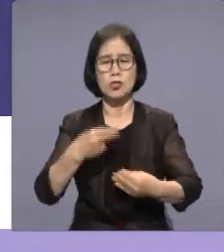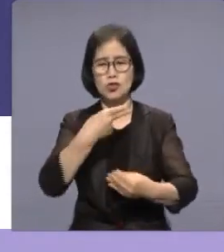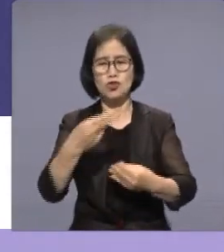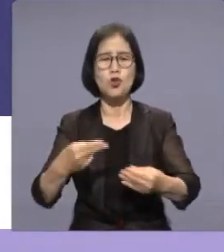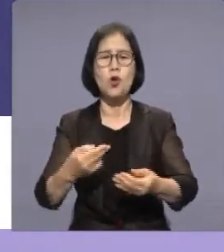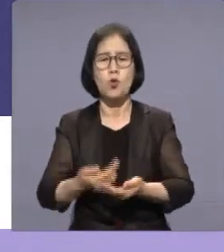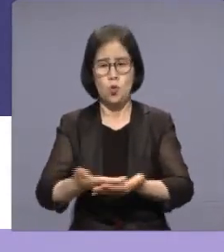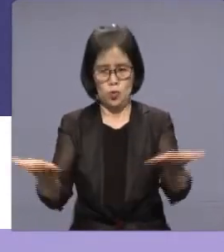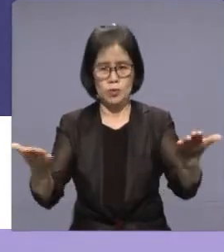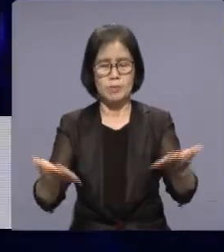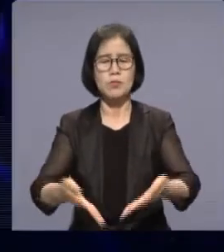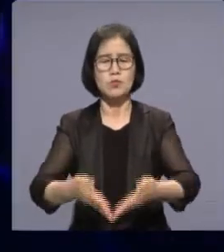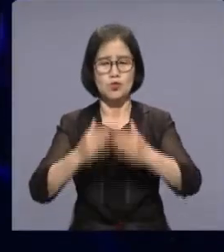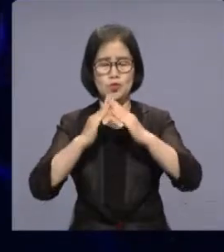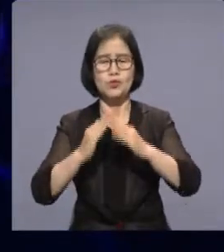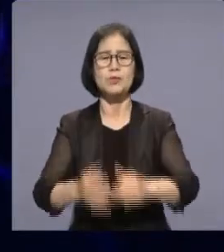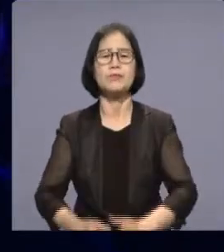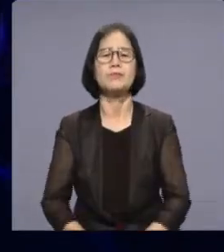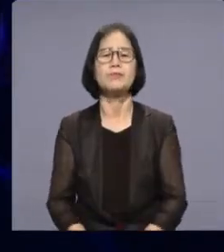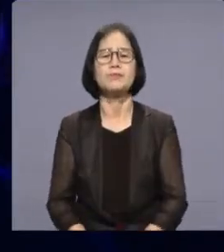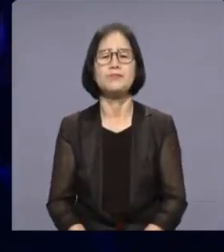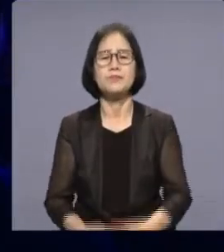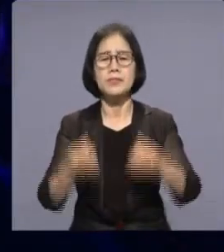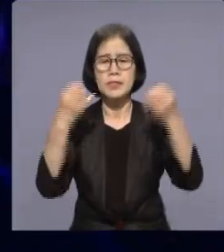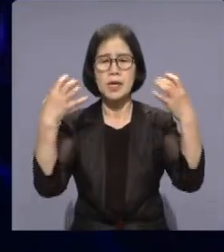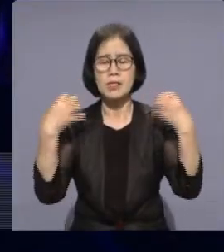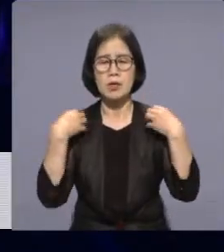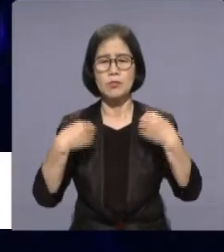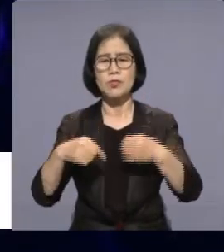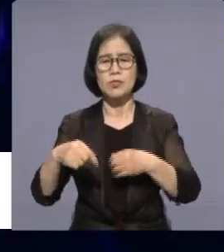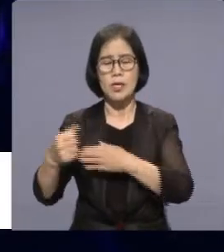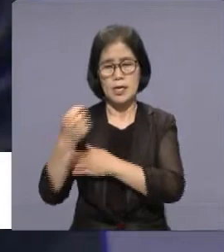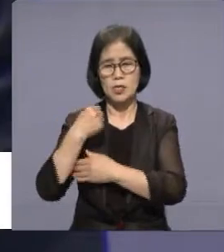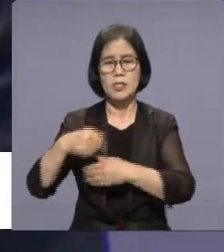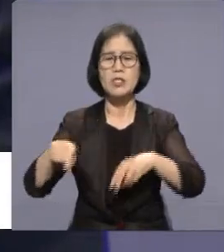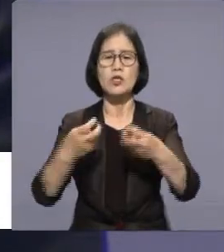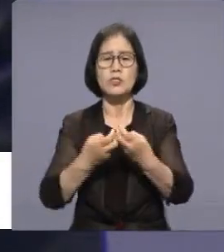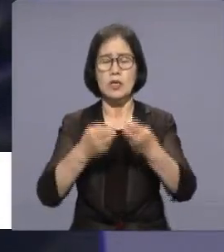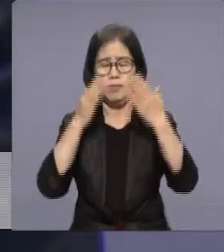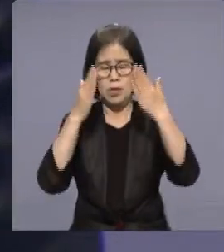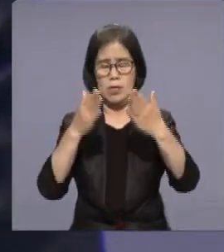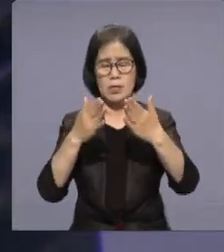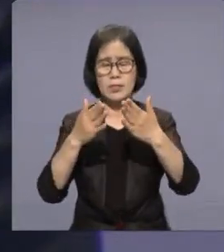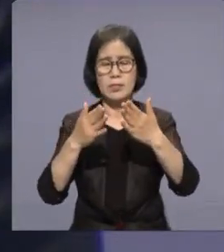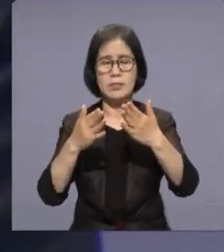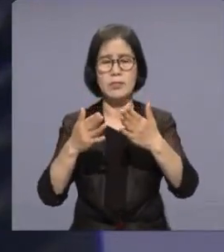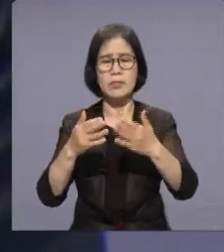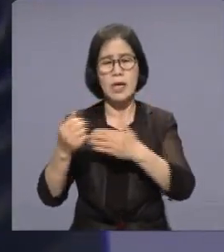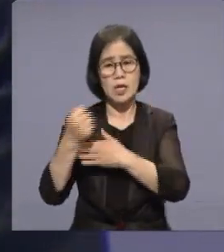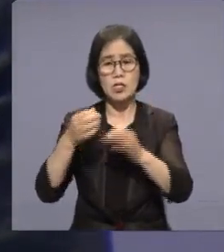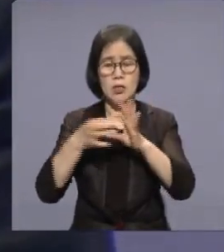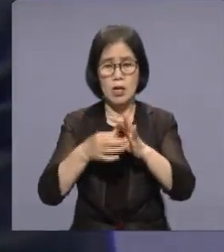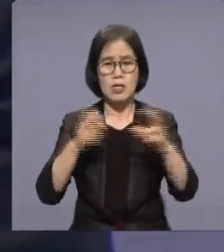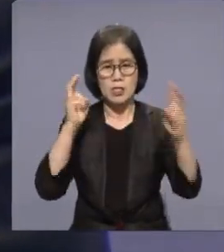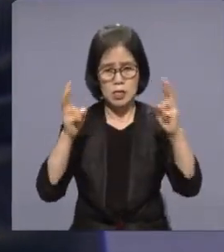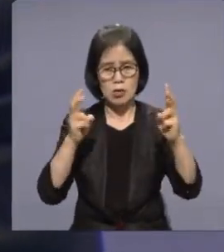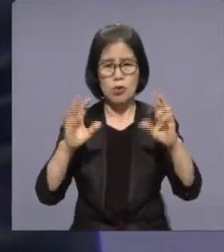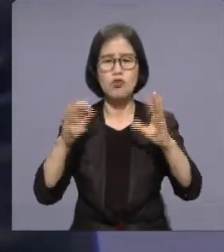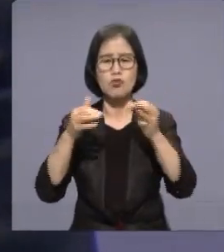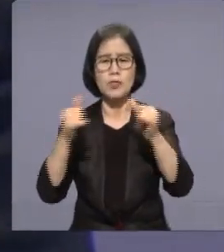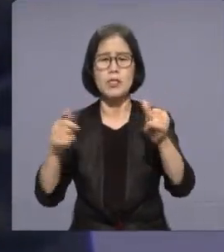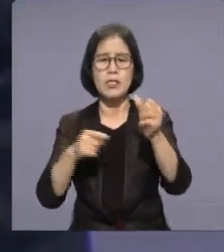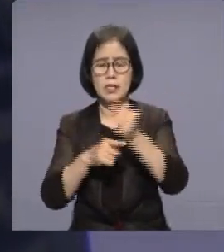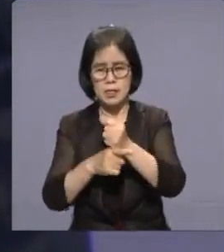공급망을 구축할 것입니다. 새 정부 에너지 정책 방향은 에너지 분야 기업과 국민의 뜻 등을 반영한 뒤